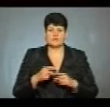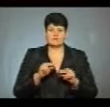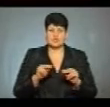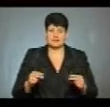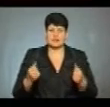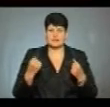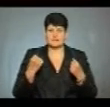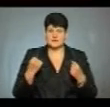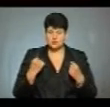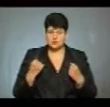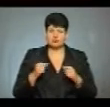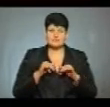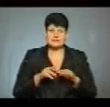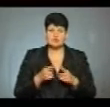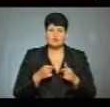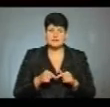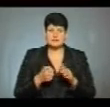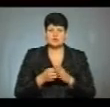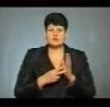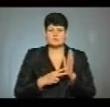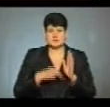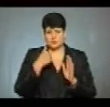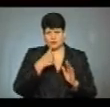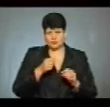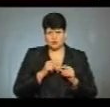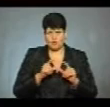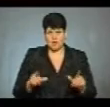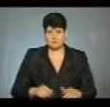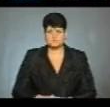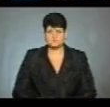Любомира Бенцела, захід організували до 80-річчя школи.